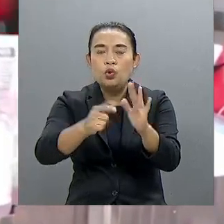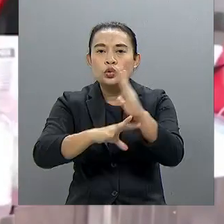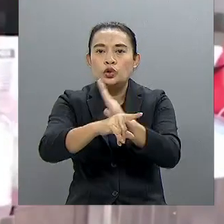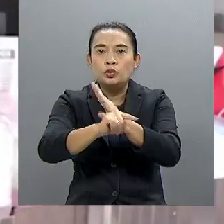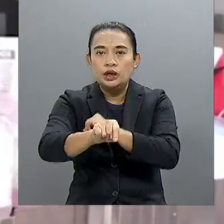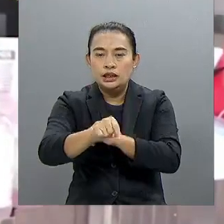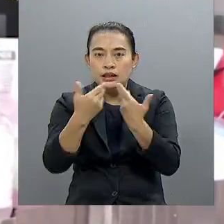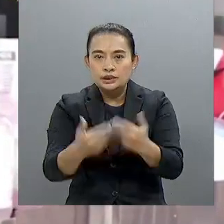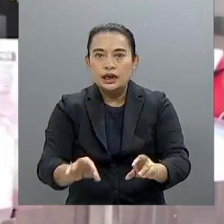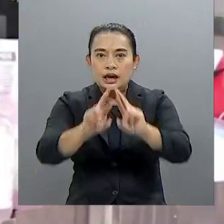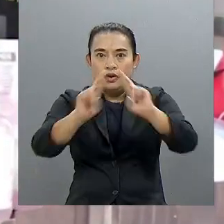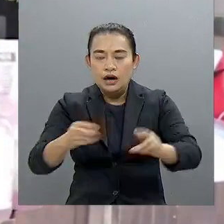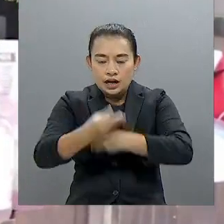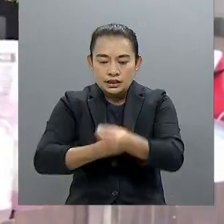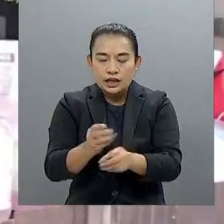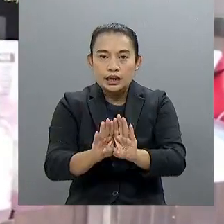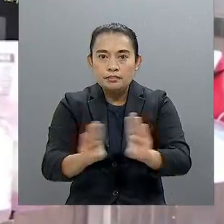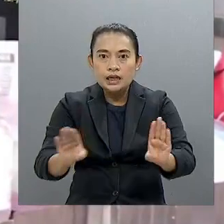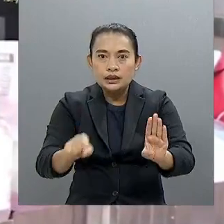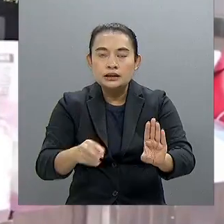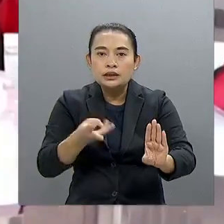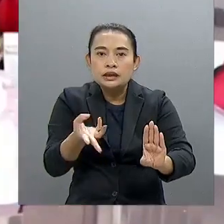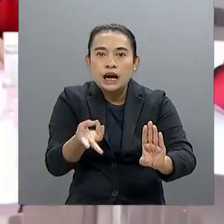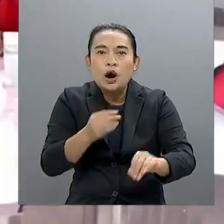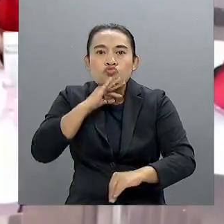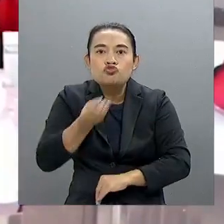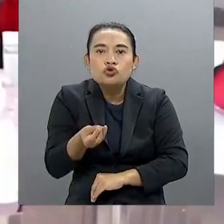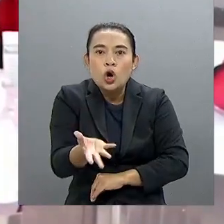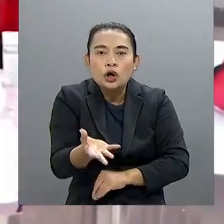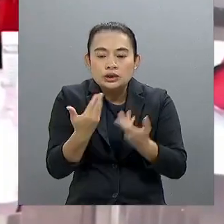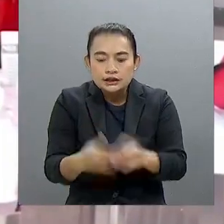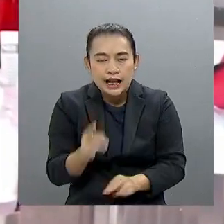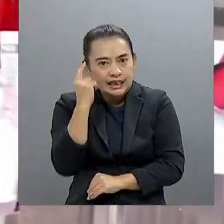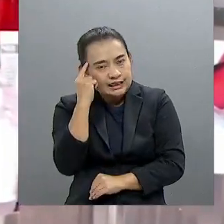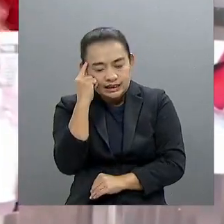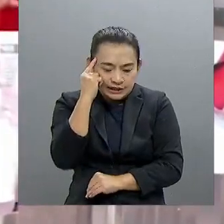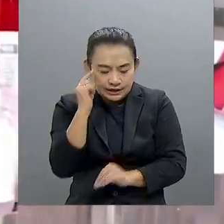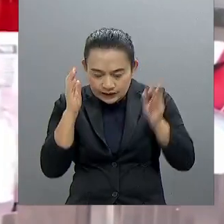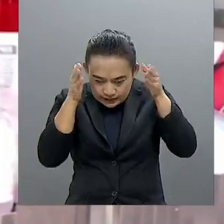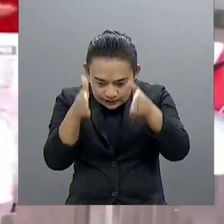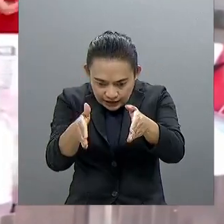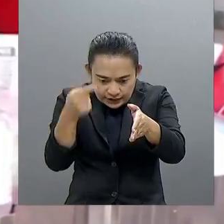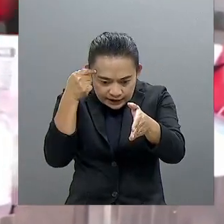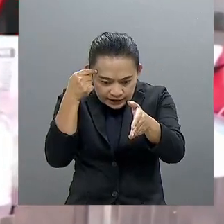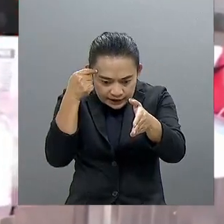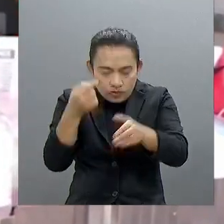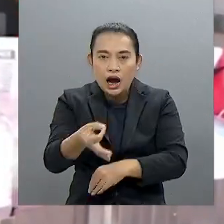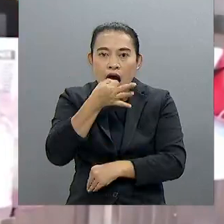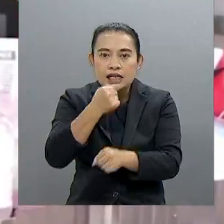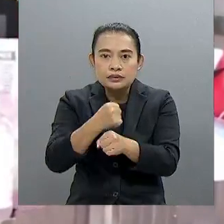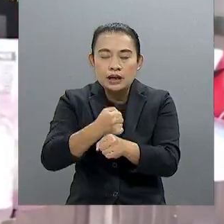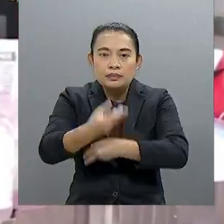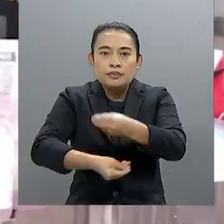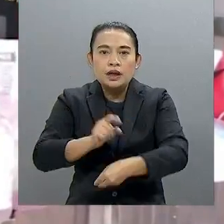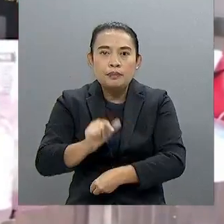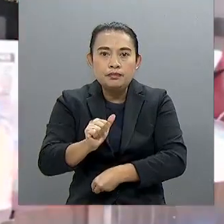ren éันดมาขายขาวหมูท่อแล้คุณโโชากมีคามตั้งใจข้มาว่าเอาล่ะเรานาจะยุด ธุรกิจค้าขายนเป็อาชิบหลกได